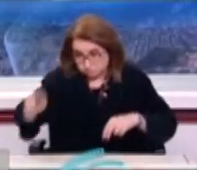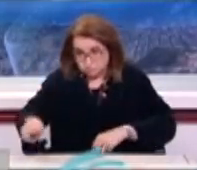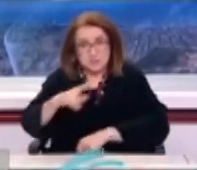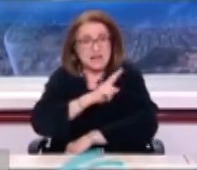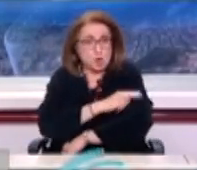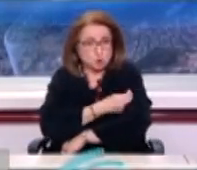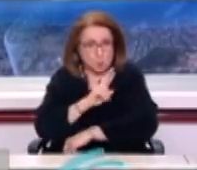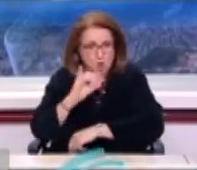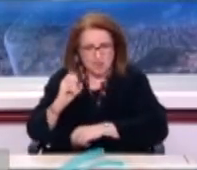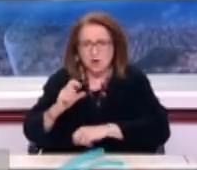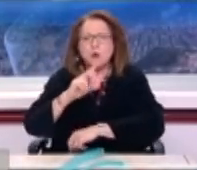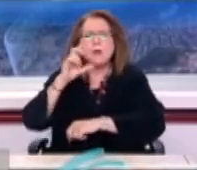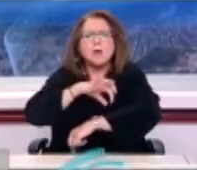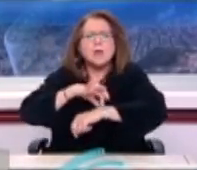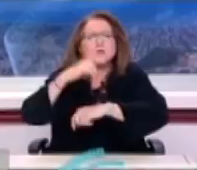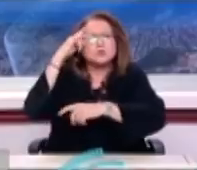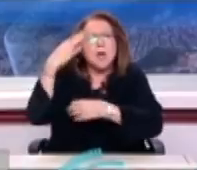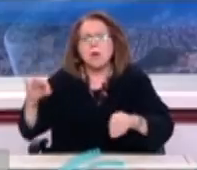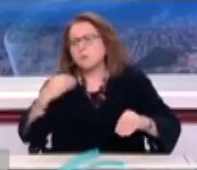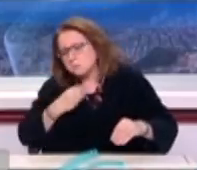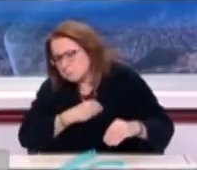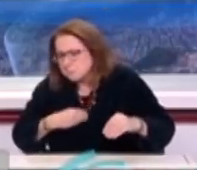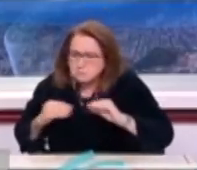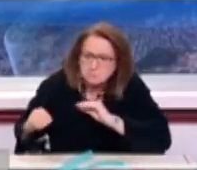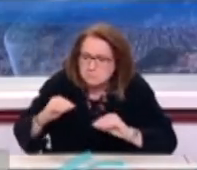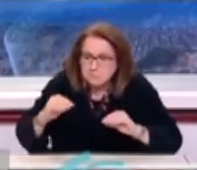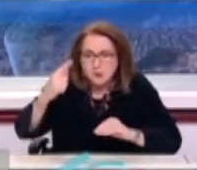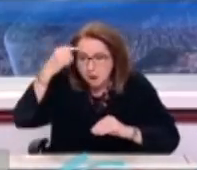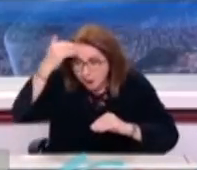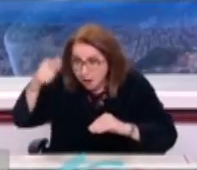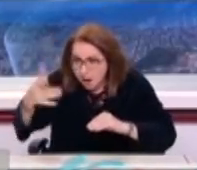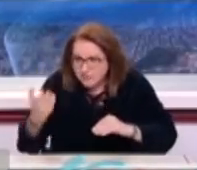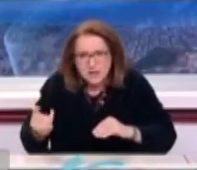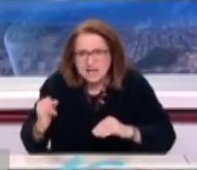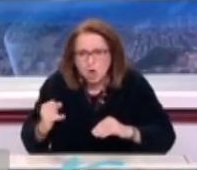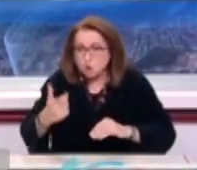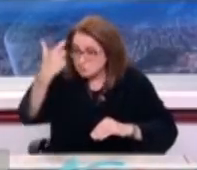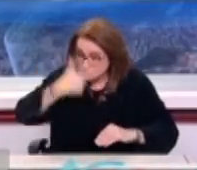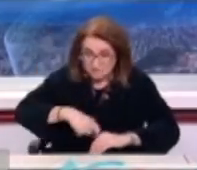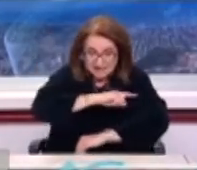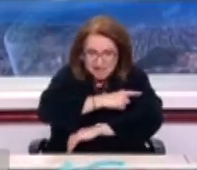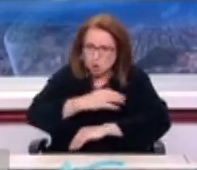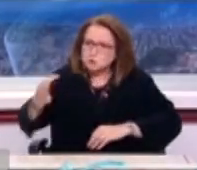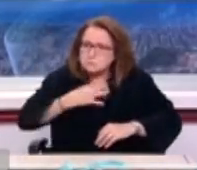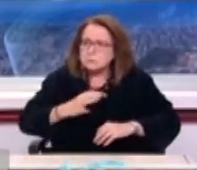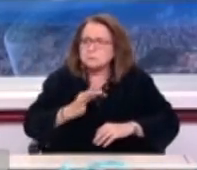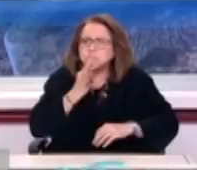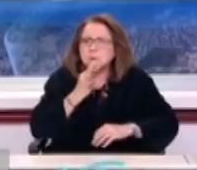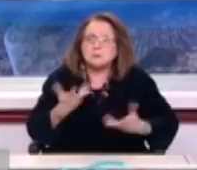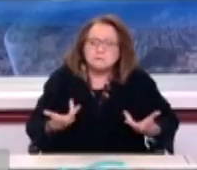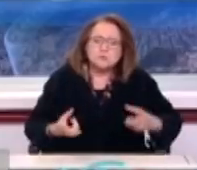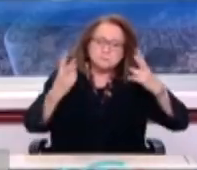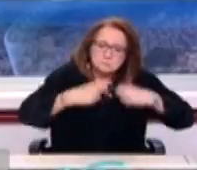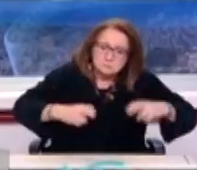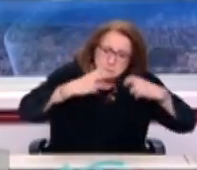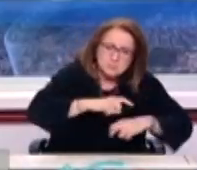παρακολουθούν την υγεία τους αυτοί που πρέπει να την παρακολουθούν. Η διαδικασία συνεχίζεται. Ασθενείς, υπάρχουν κάποιοι που